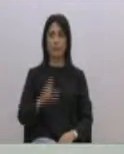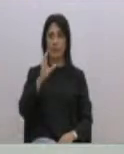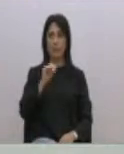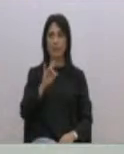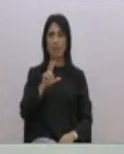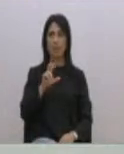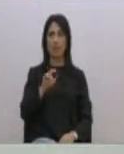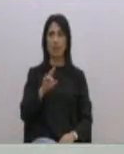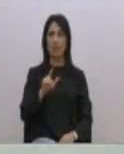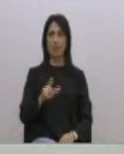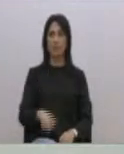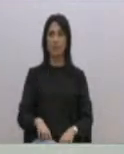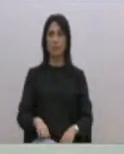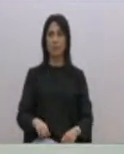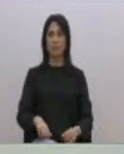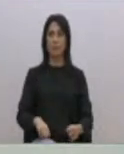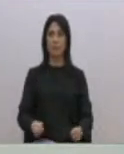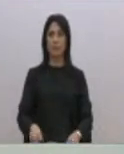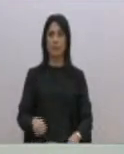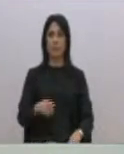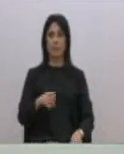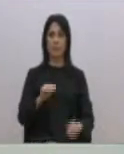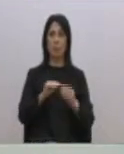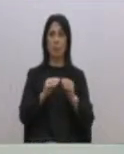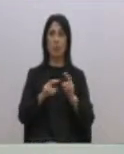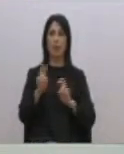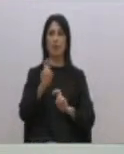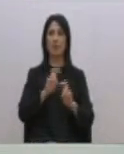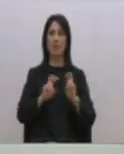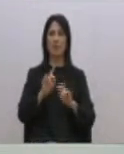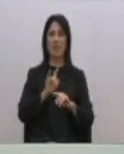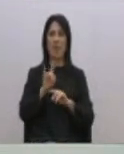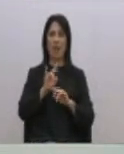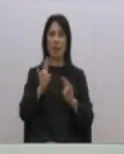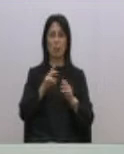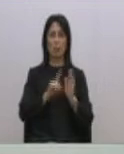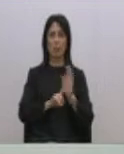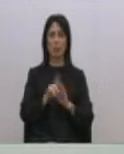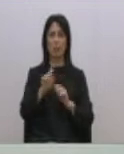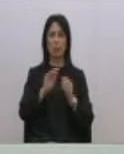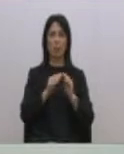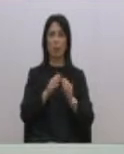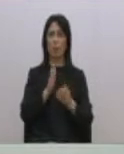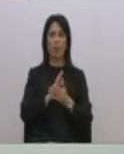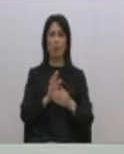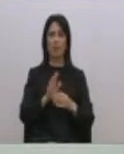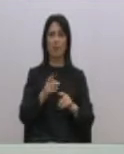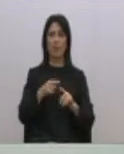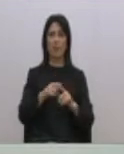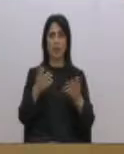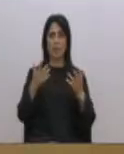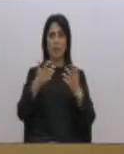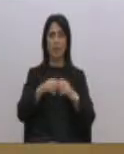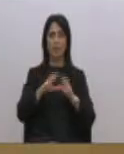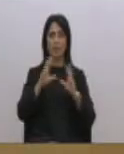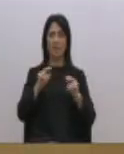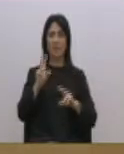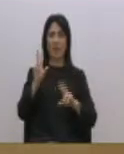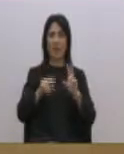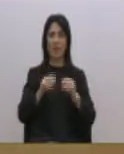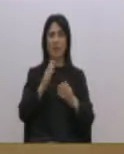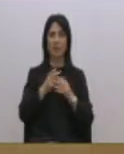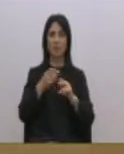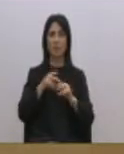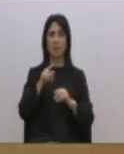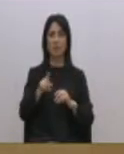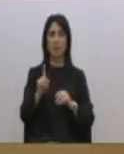Sargeblos. Mem goni, iar o problemă mi-a zebna, s-a gonurat, nu dau uite, mi-a tot luat problema arar se rus, mi-a tot luat. Este mecanism, s-a uitat ca toalist în nebulie, imi